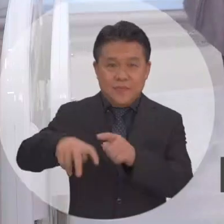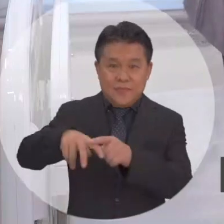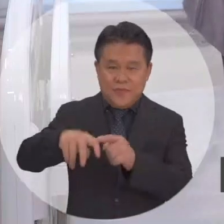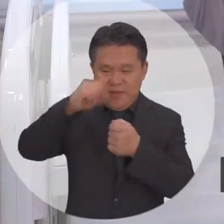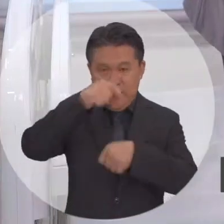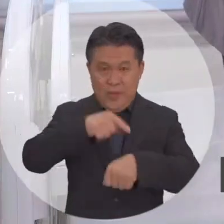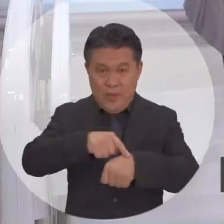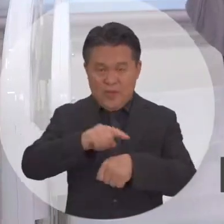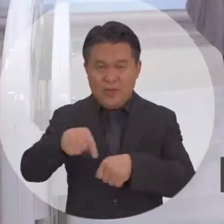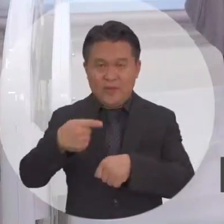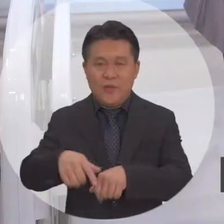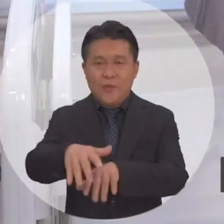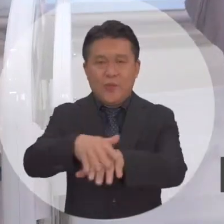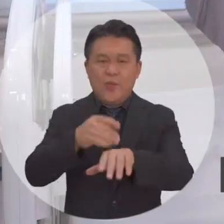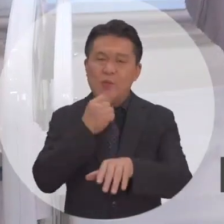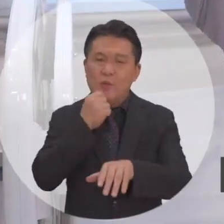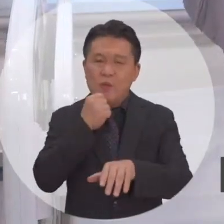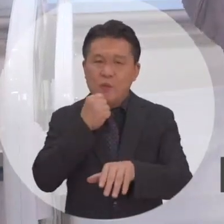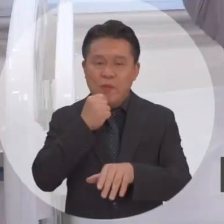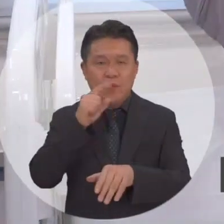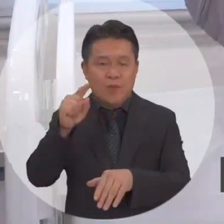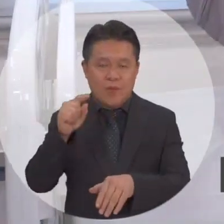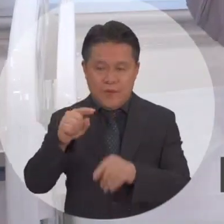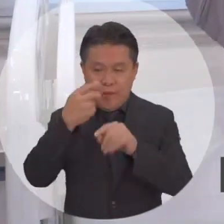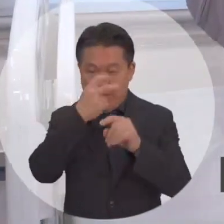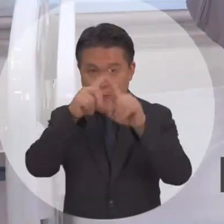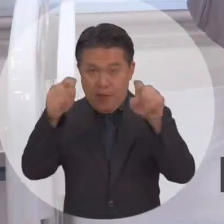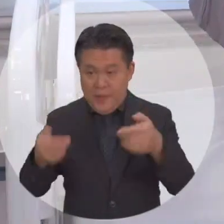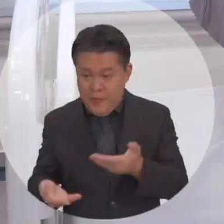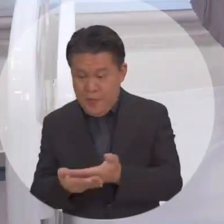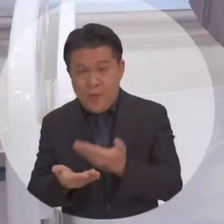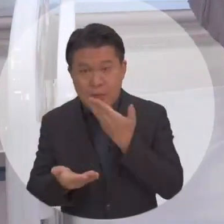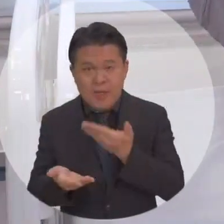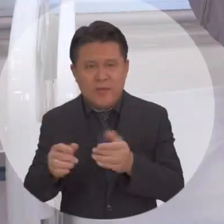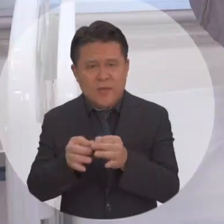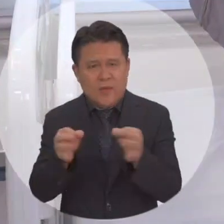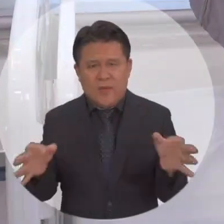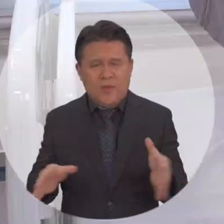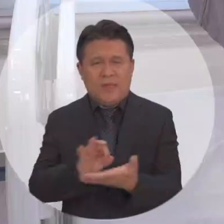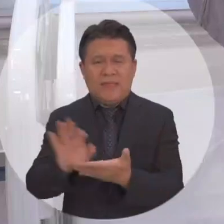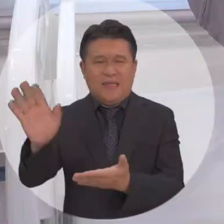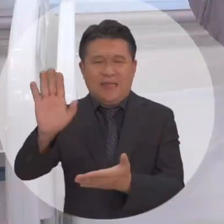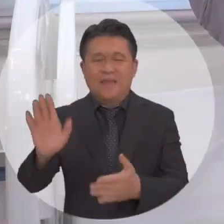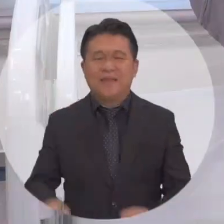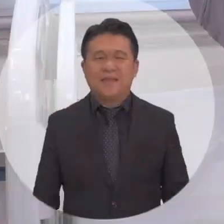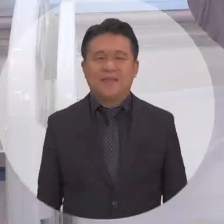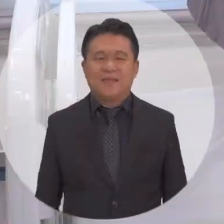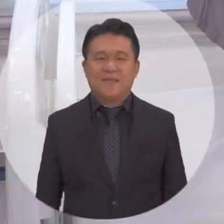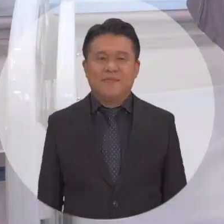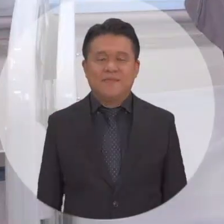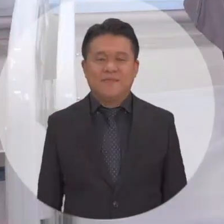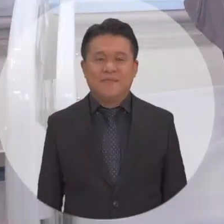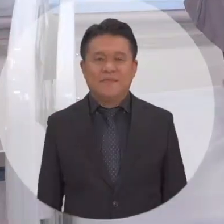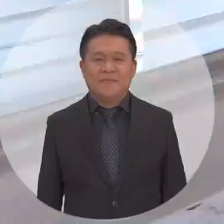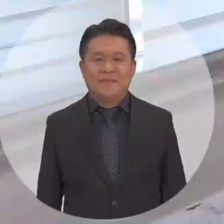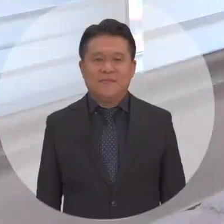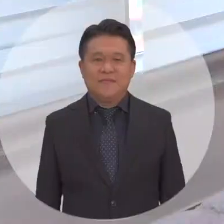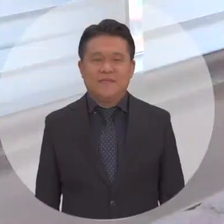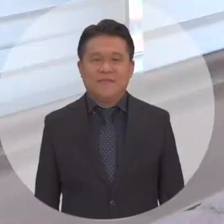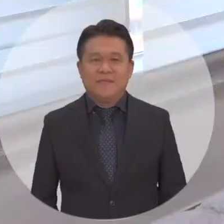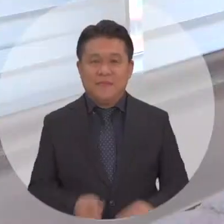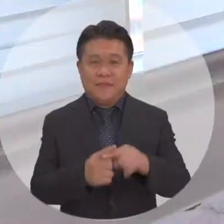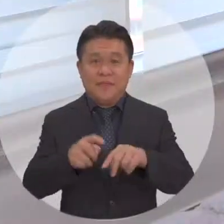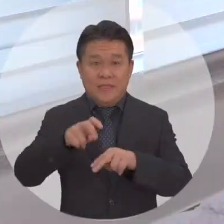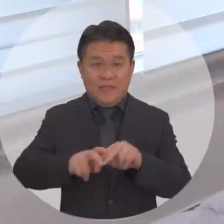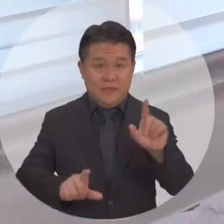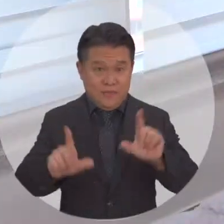무릎과 발목 밑에 수건이나 작은 베개를 받쳐줄 수 있으나 오랜 시간 동안 사용하지 않습니다.